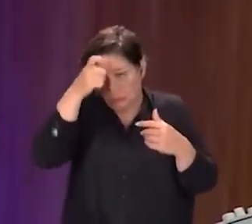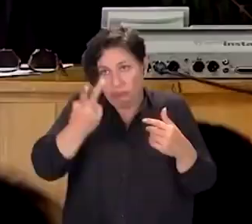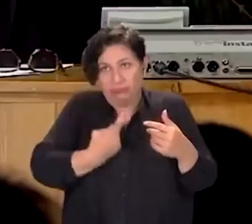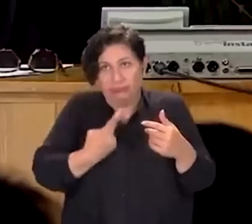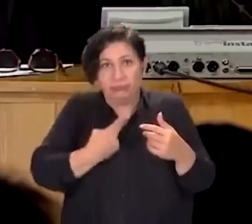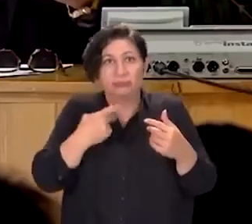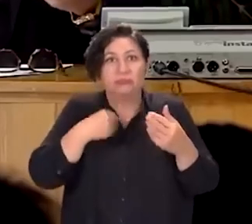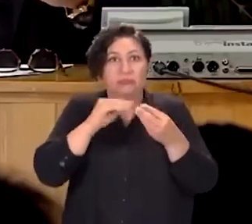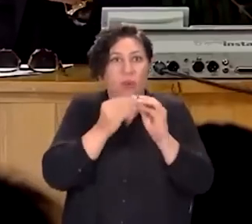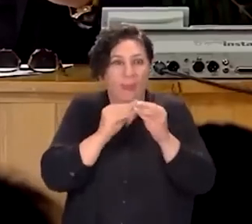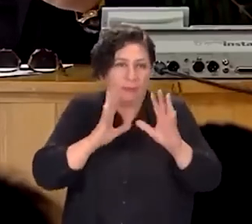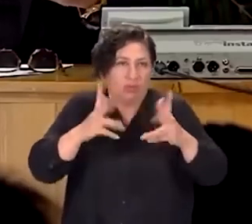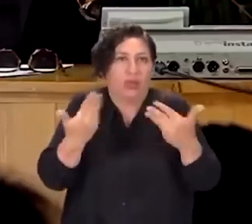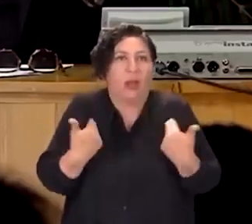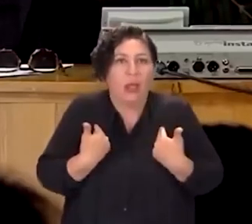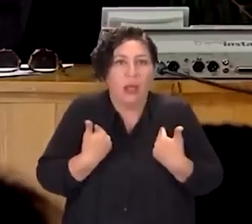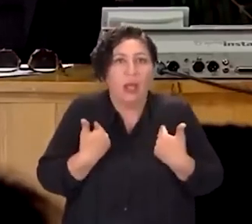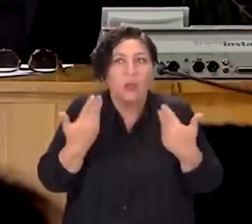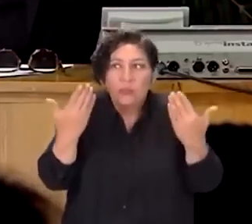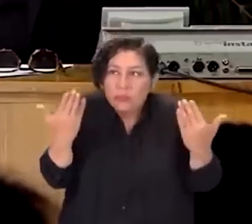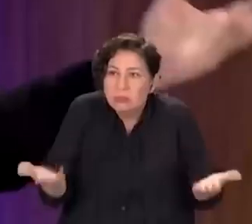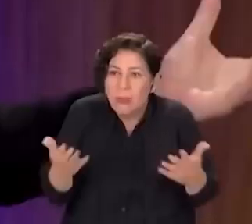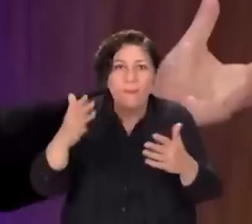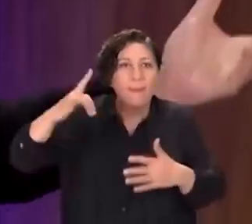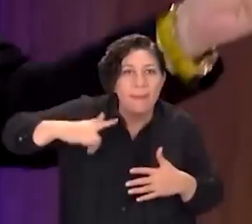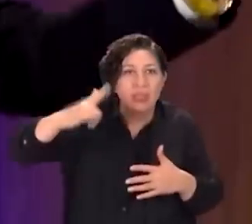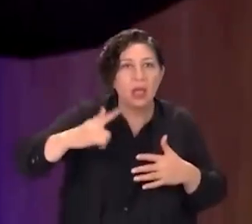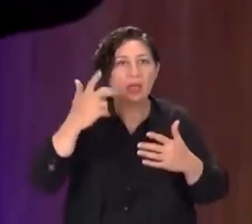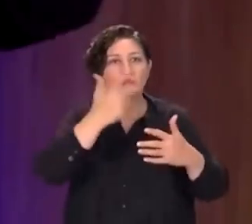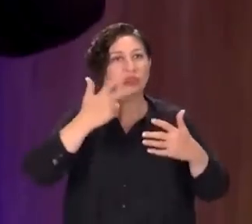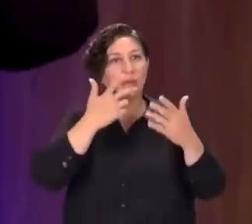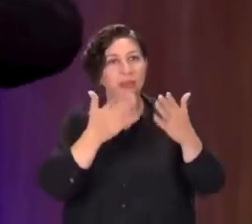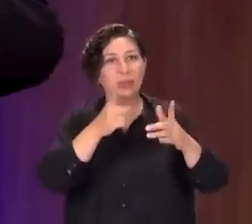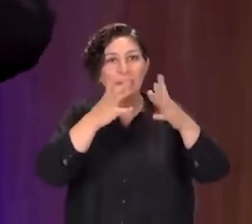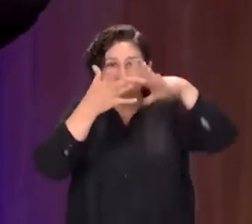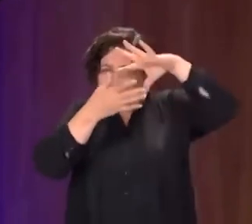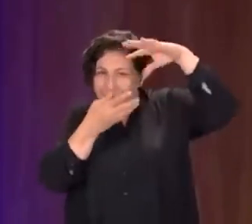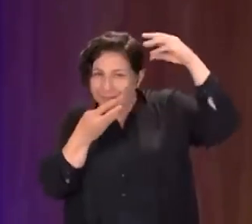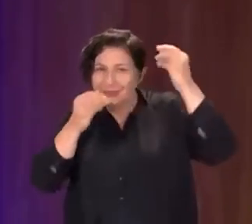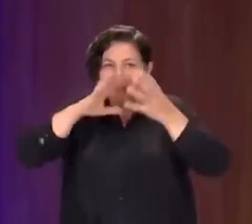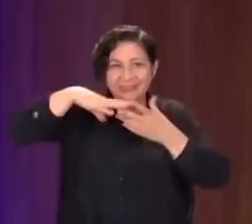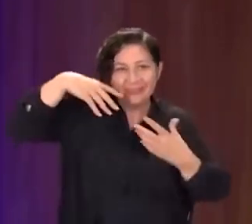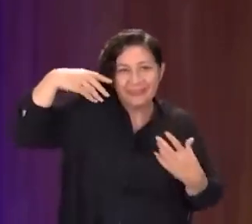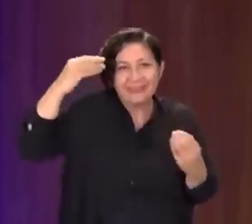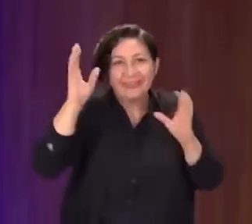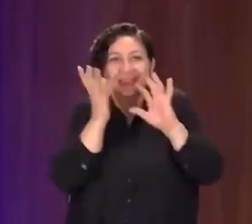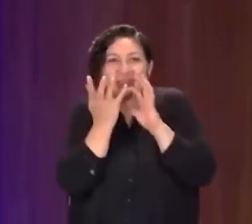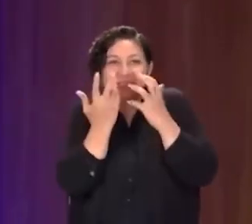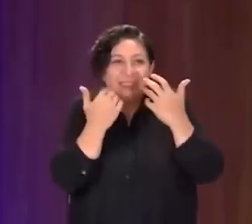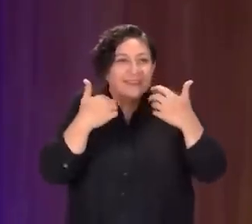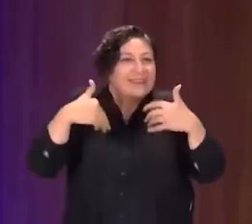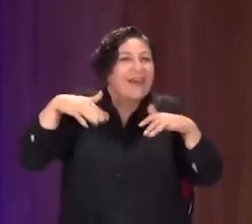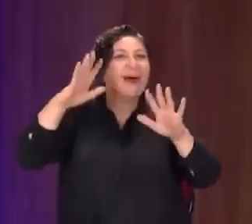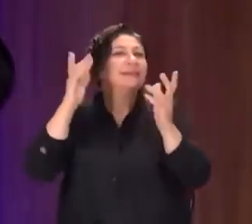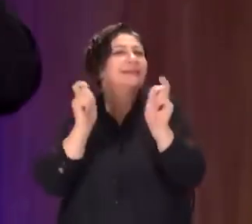bizim meselelerimiz geçerli. Yani ulen Metallica çalıyor, sen buna böyle, evet, böyle